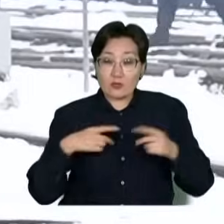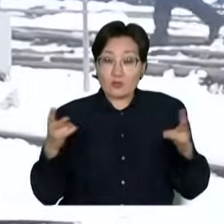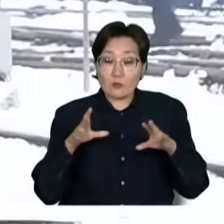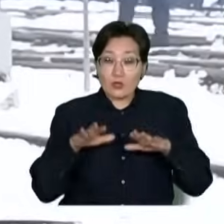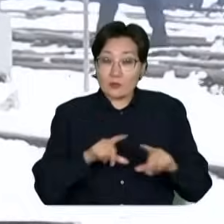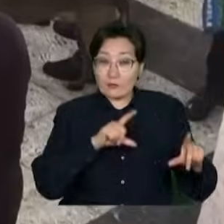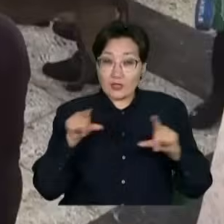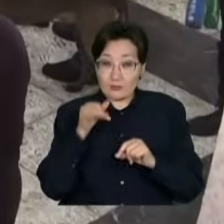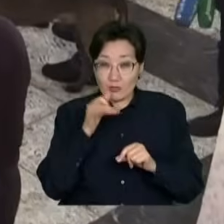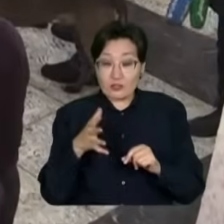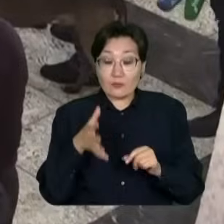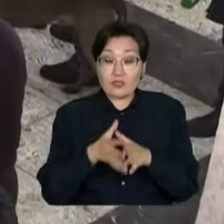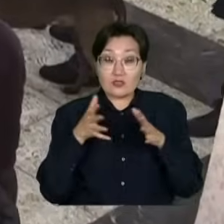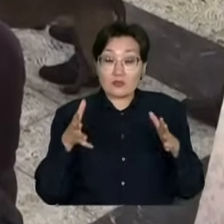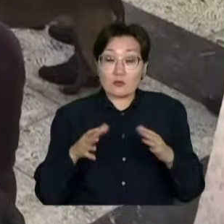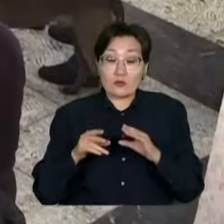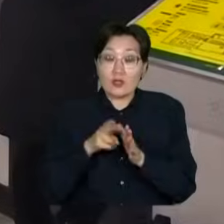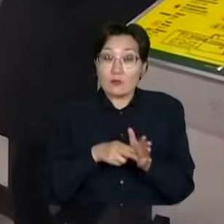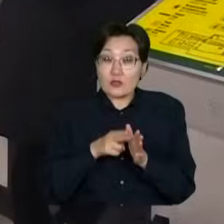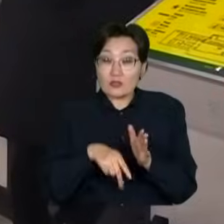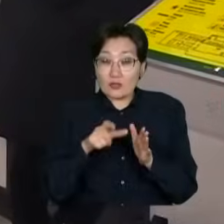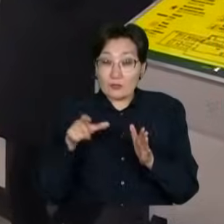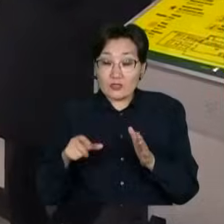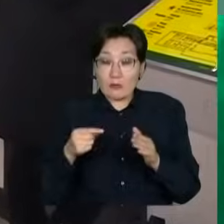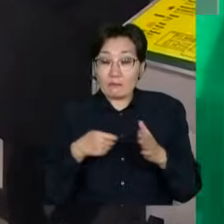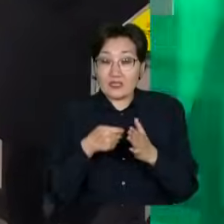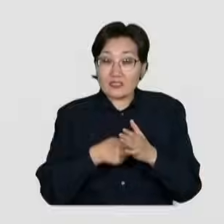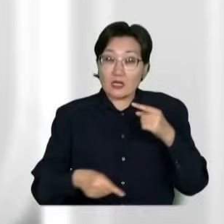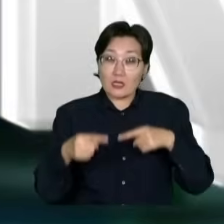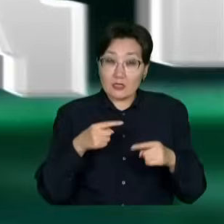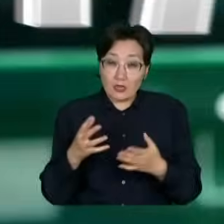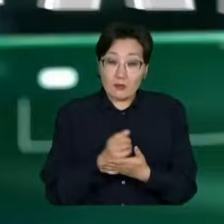жеріне жет алмаған 5000-нан астам пойыз жолаушысы билеттерін қайтарды.